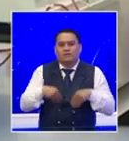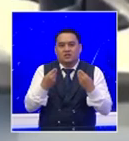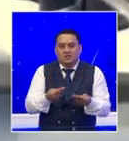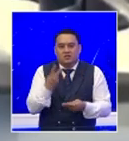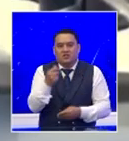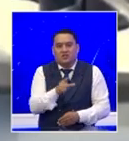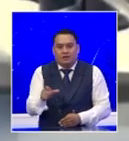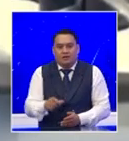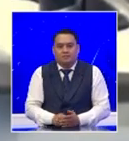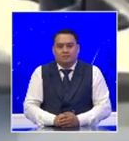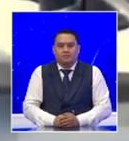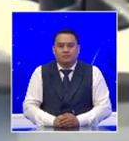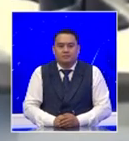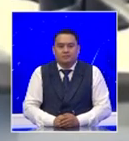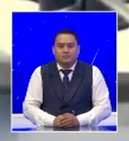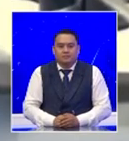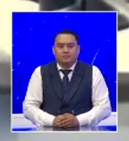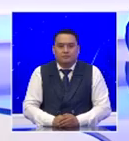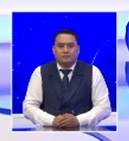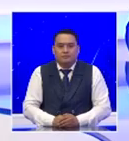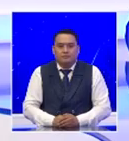сдали 2 человека.